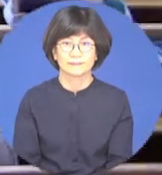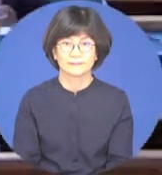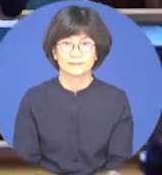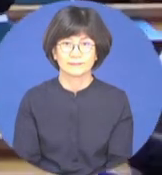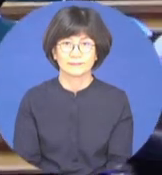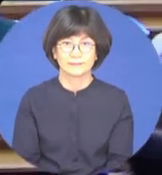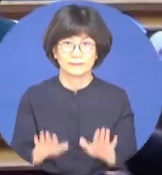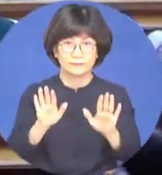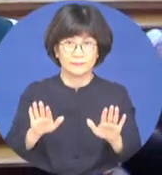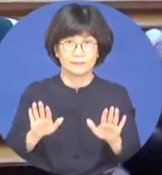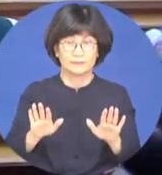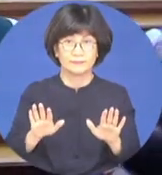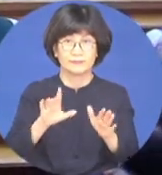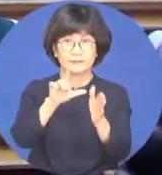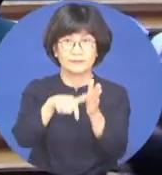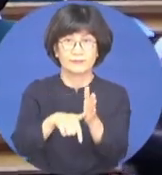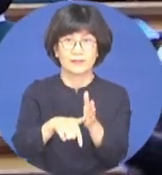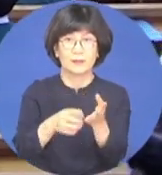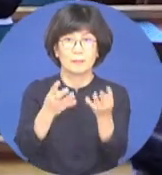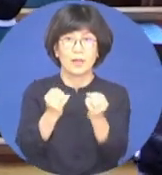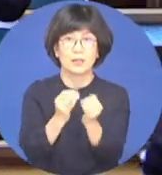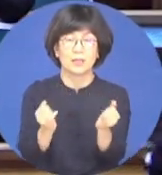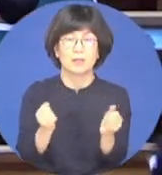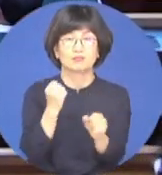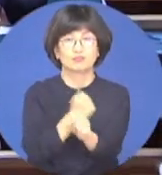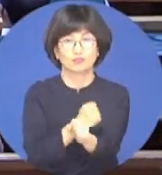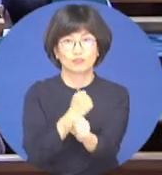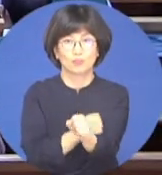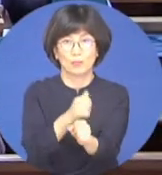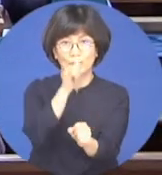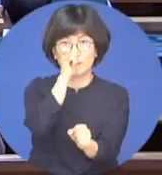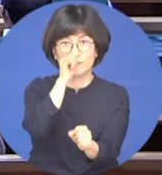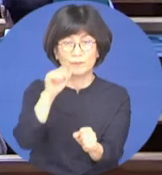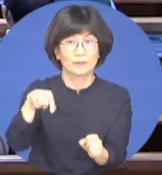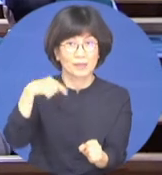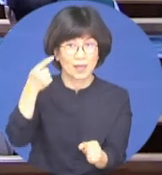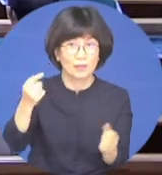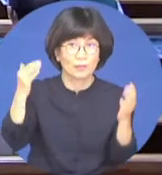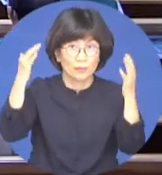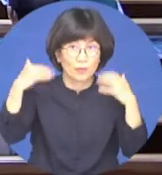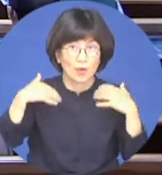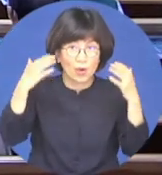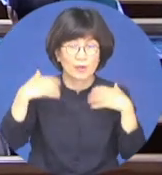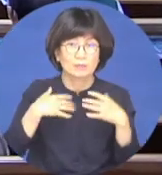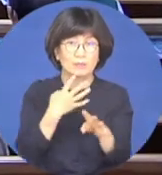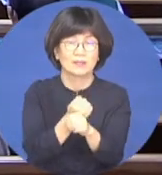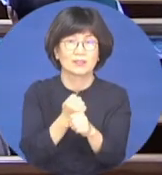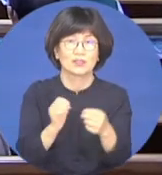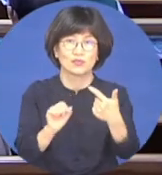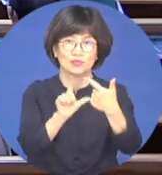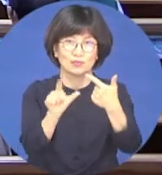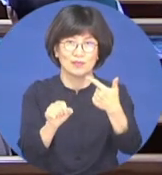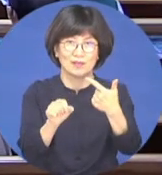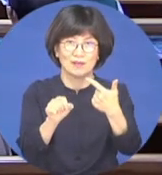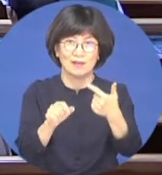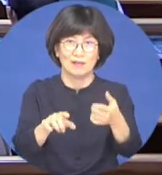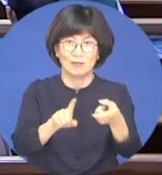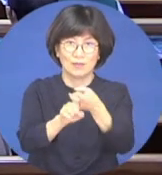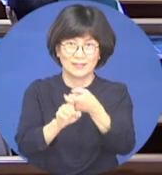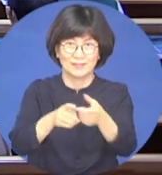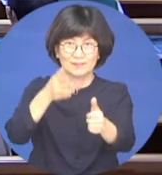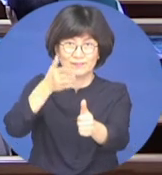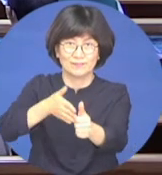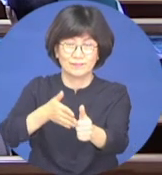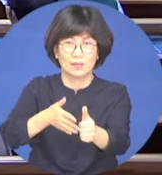이번 학기에 많은 분들이 이렇게 애쓰시고 수고해 주셨는데요. 다음 여름 학기는 6월에 예정되어 있습니다. 많은 분들 관심 가져주시고